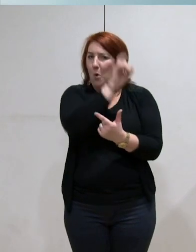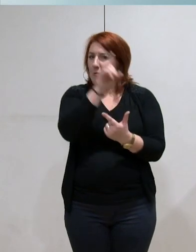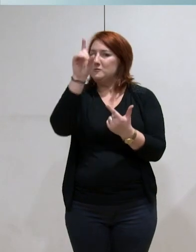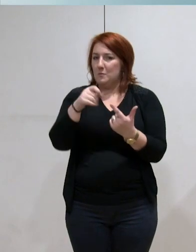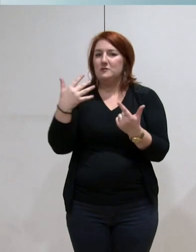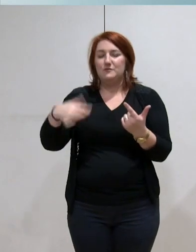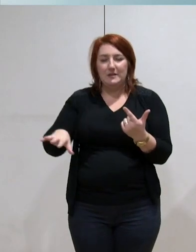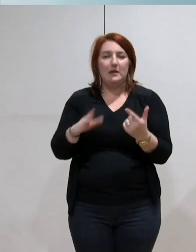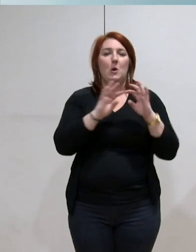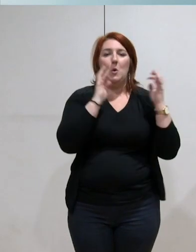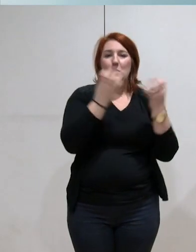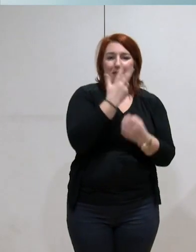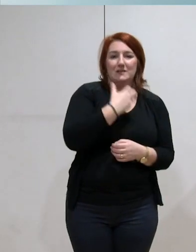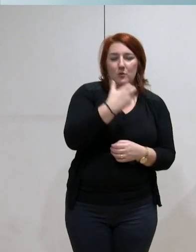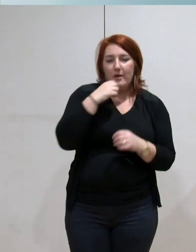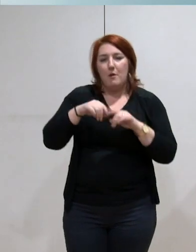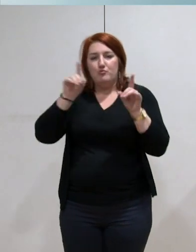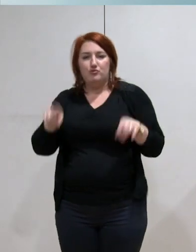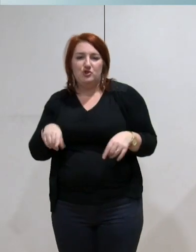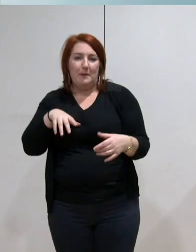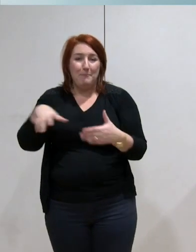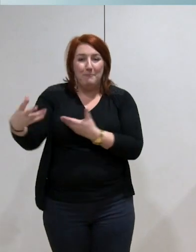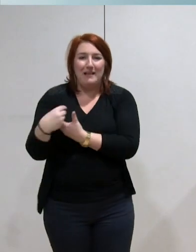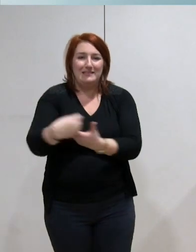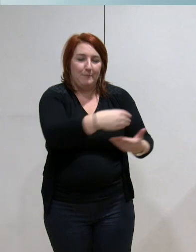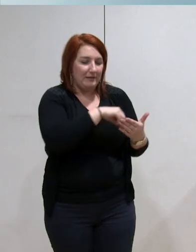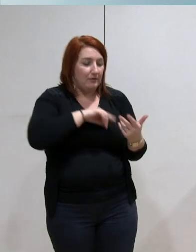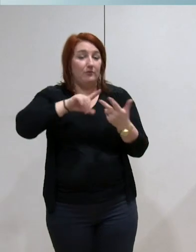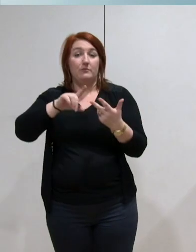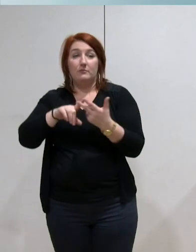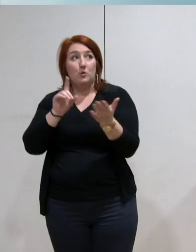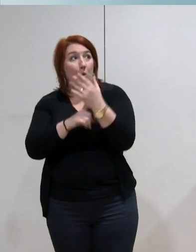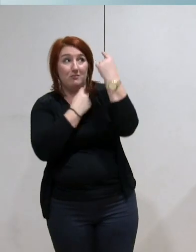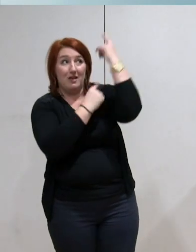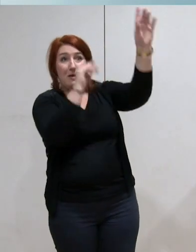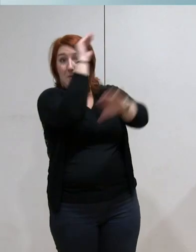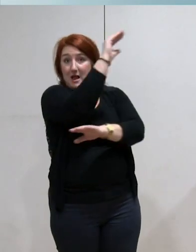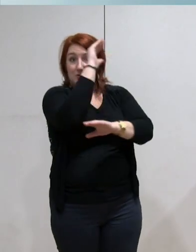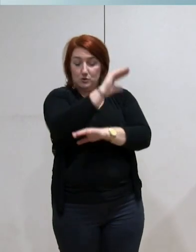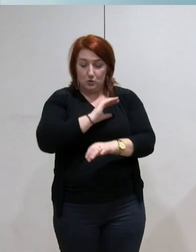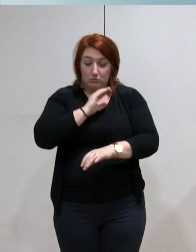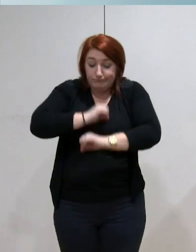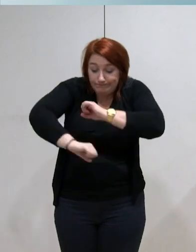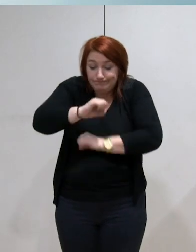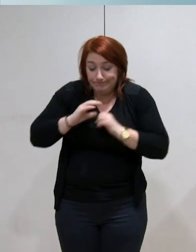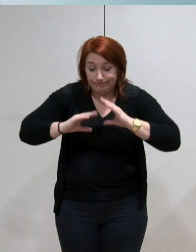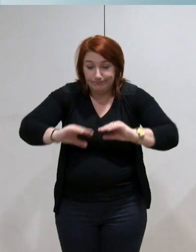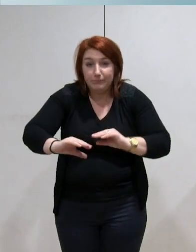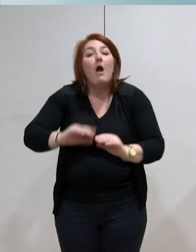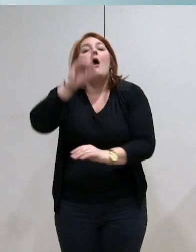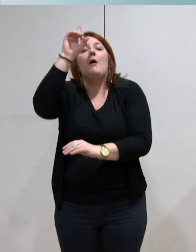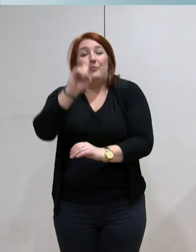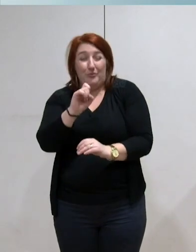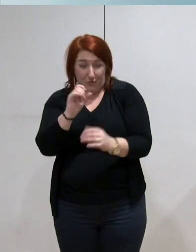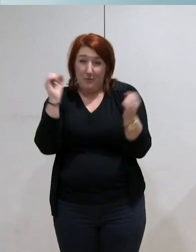participatif et la troisème le droit d'interpellation est en phase d'instruction pour une mise en œuvre en 2016 ces trois piliers de la